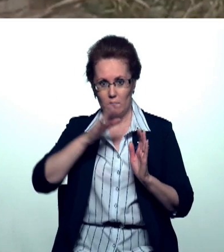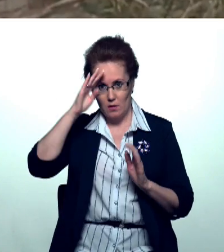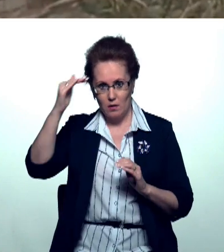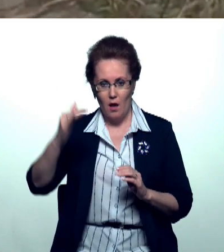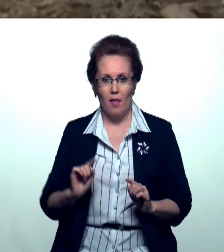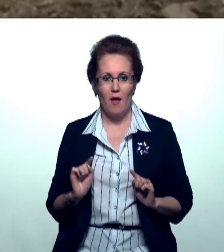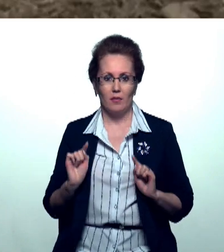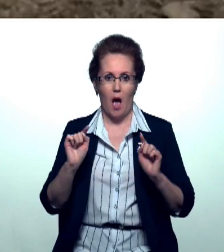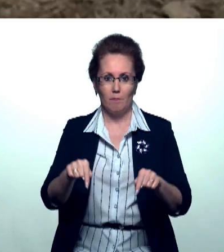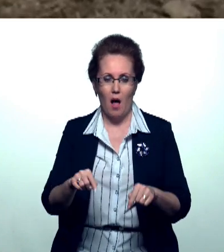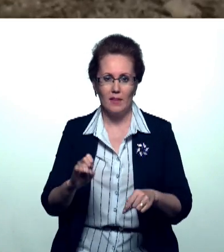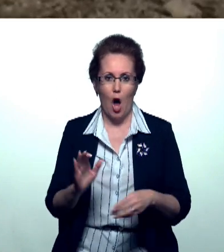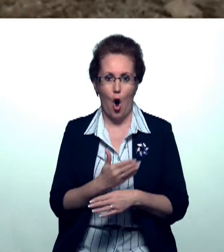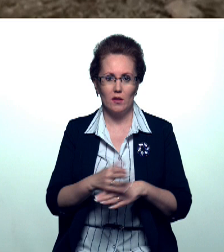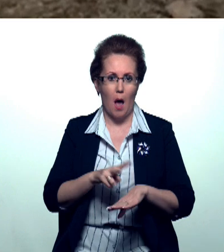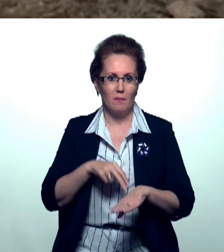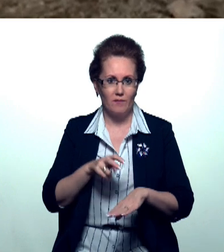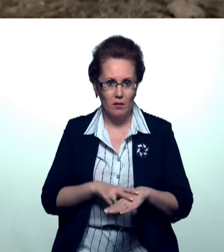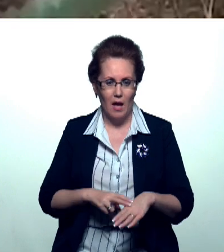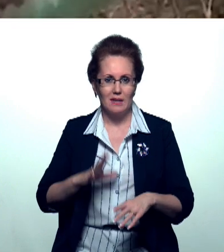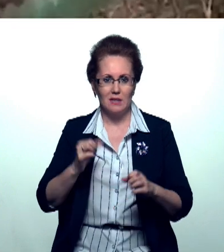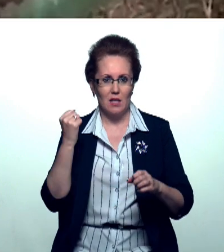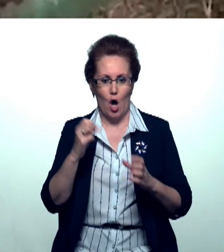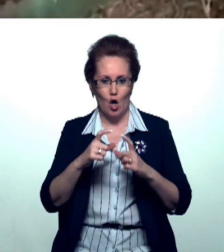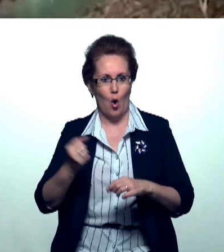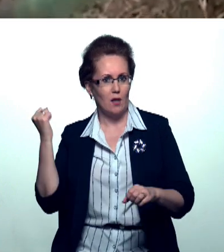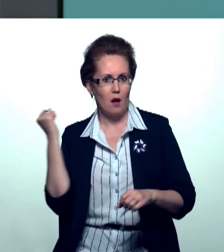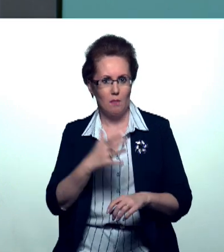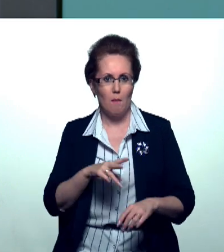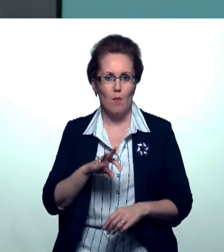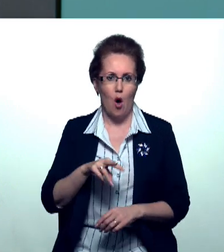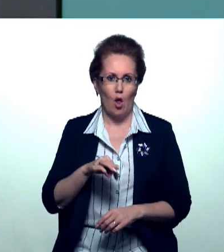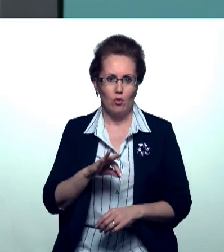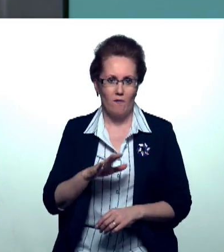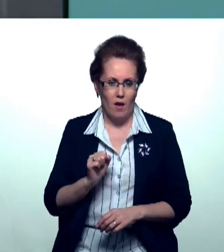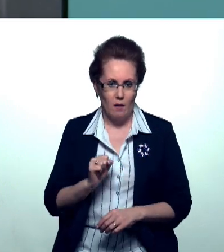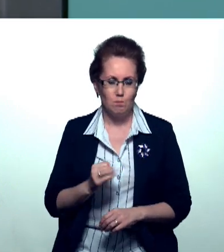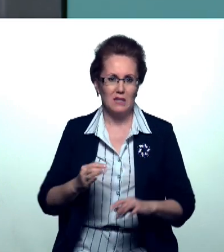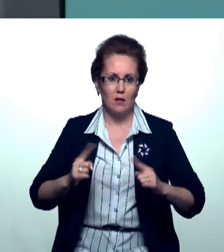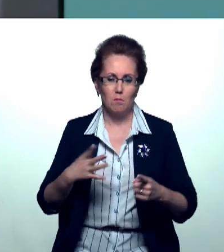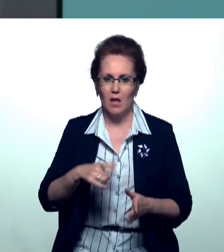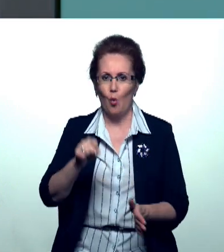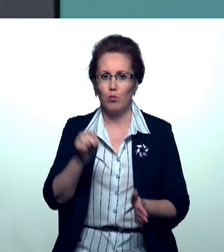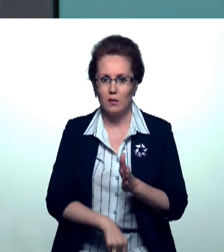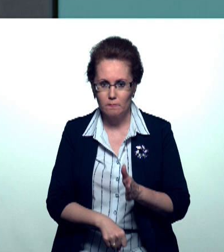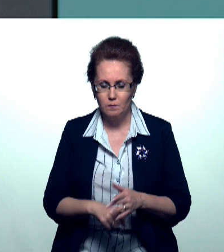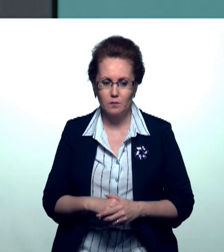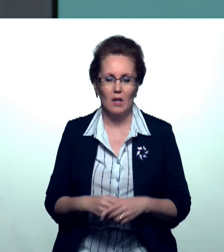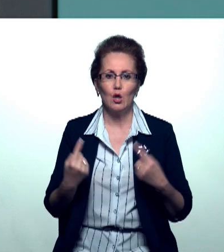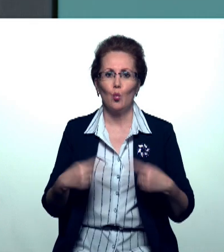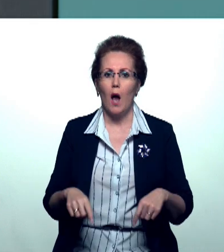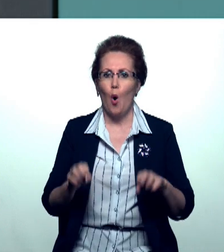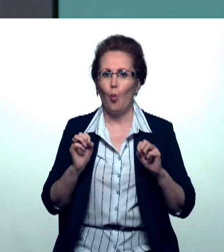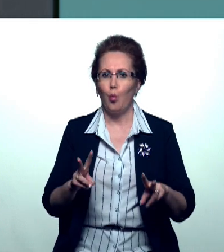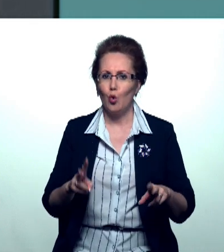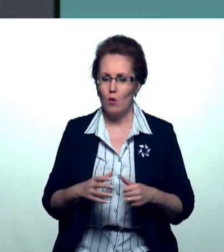отдел полиции с коктейлями Молотова. При задержании был убит. Другая угроза, которая на сегодняшний день тоже